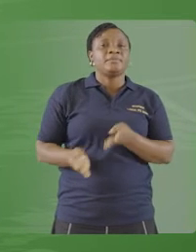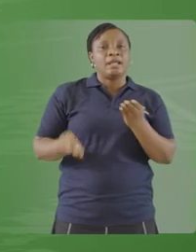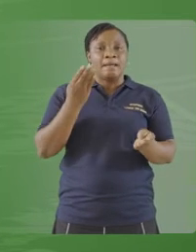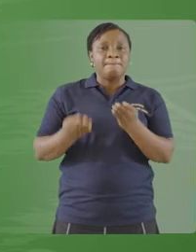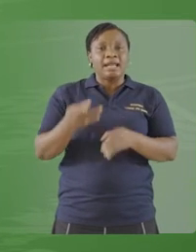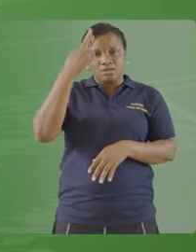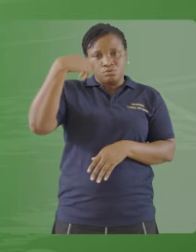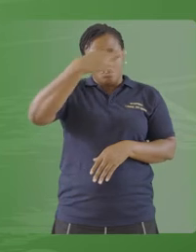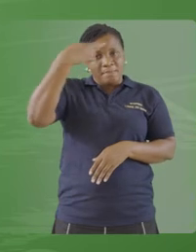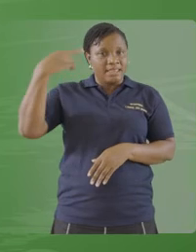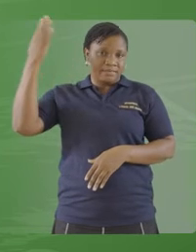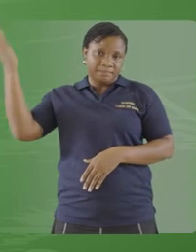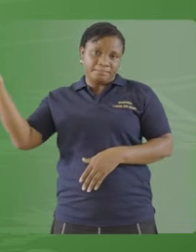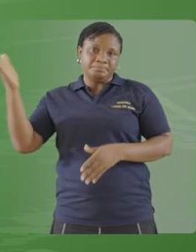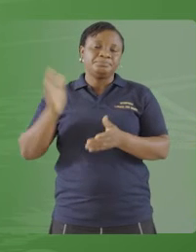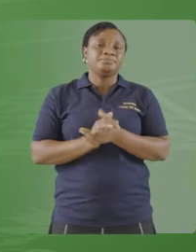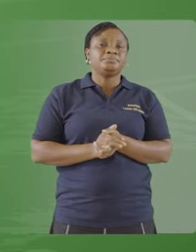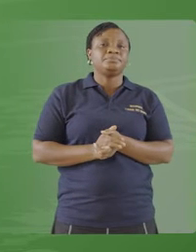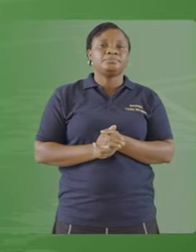la balance romaine,